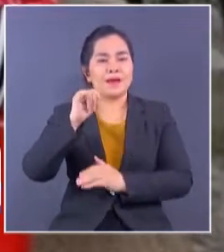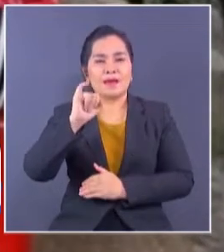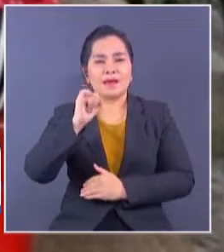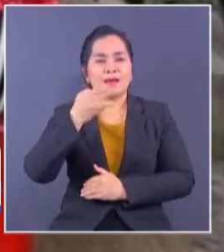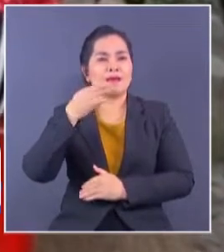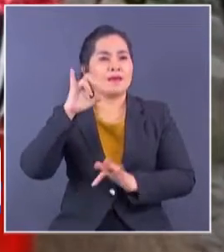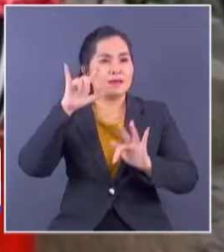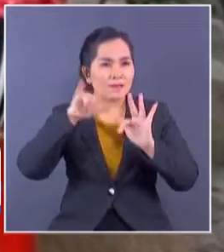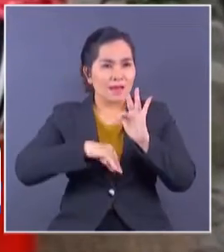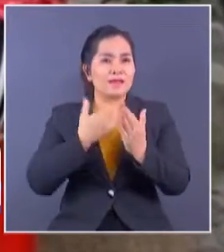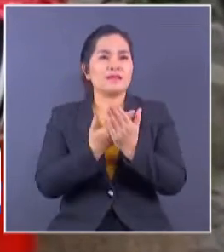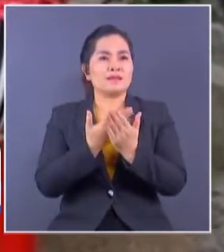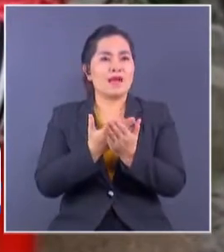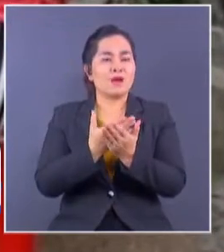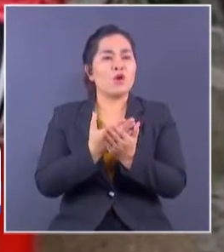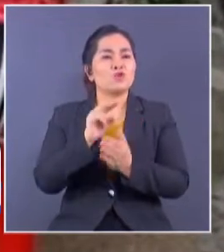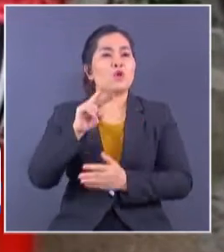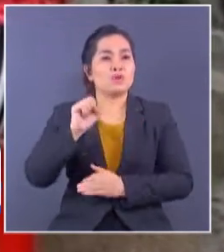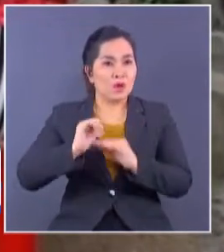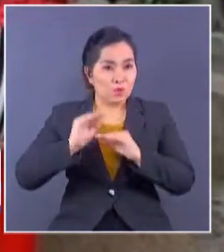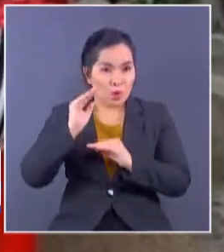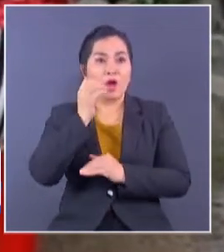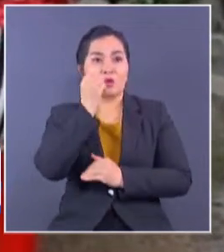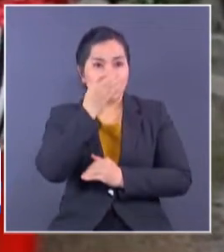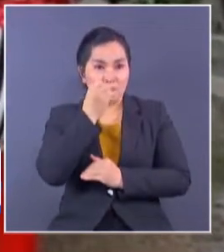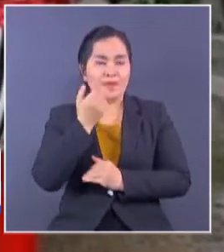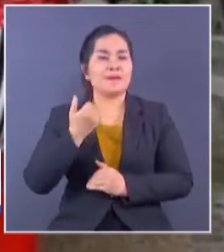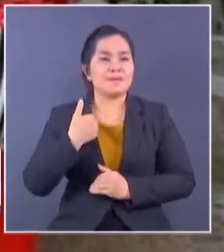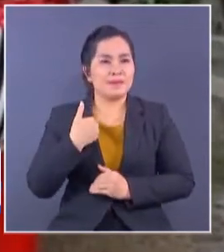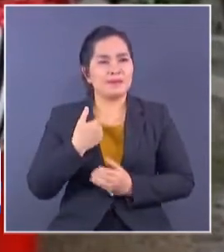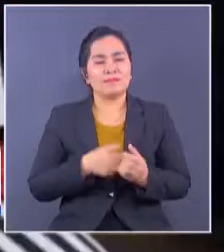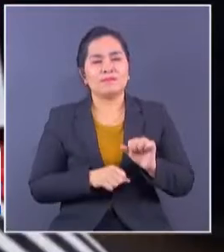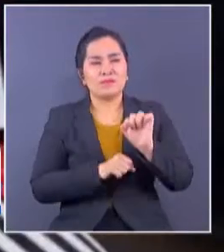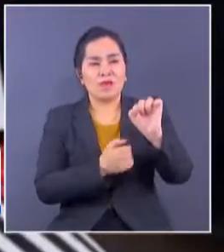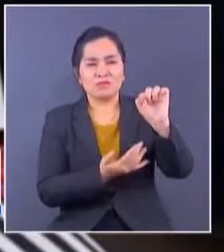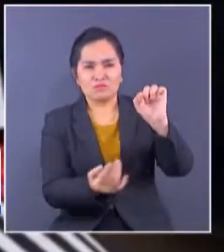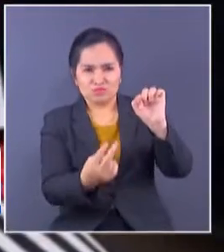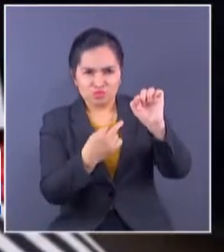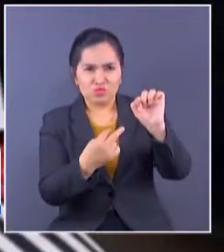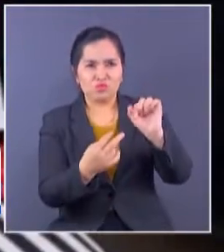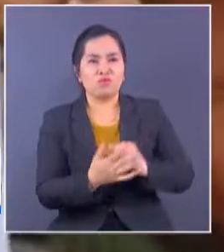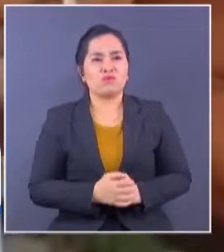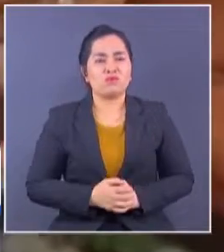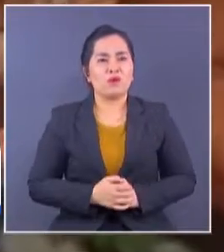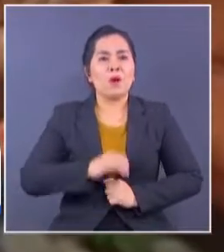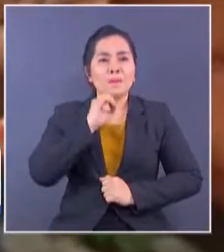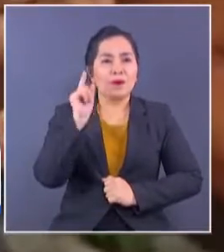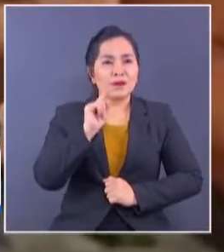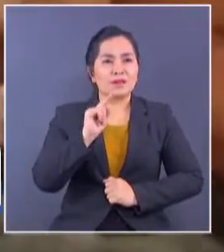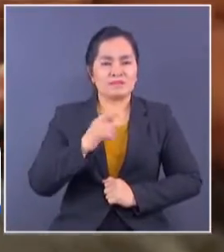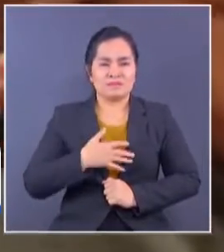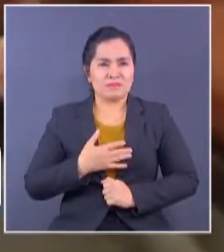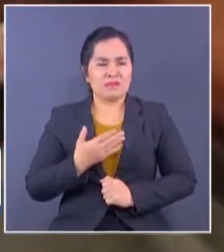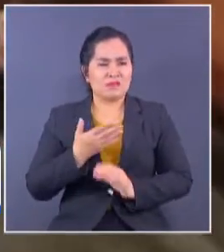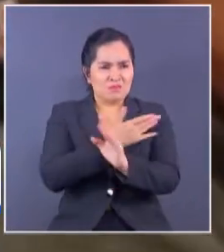2แสนกว่าบาทนะครับแล้วก็มีอัตราดอกเบี้ยที่ถูกเจ็บนี่แหละเอามาแสดงให้กับผู้สื่อข่าวดูยืนยันเลยว่าทั้ง